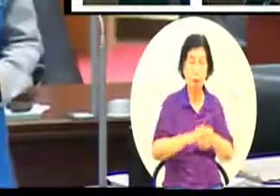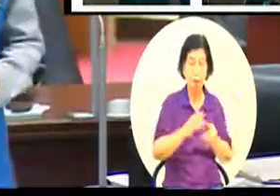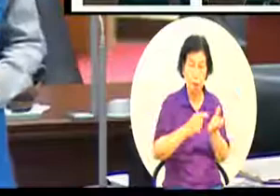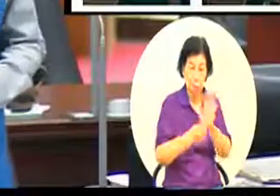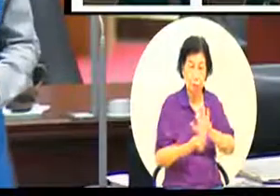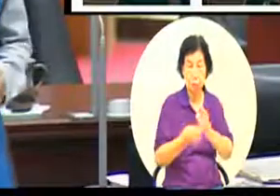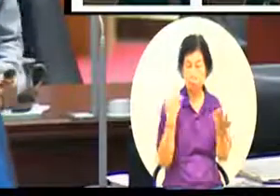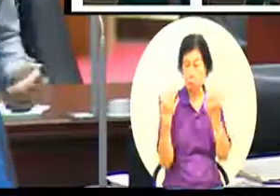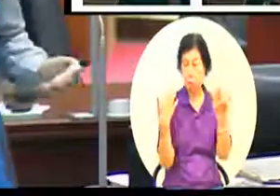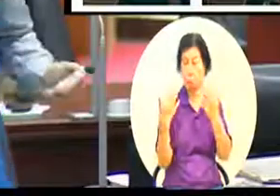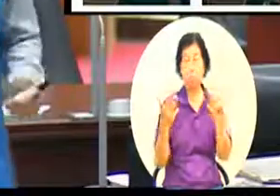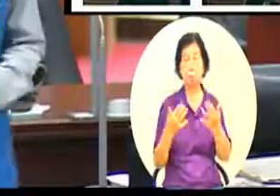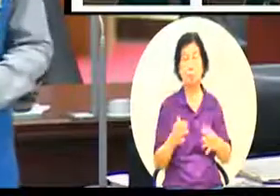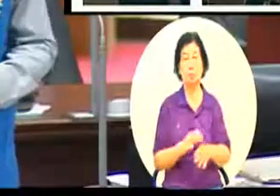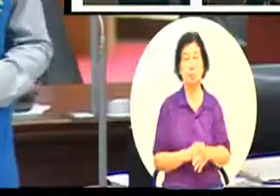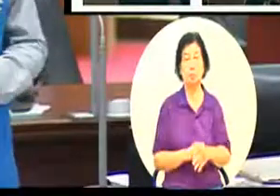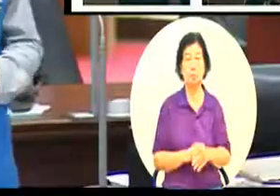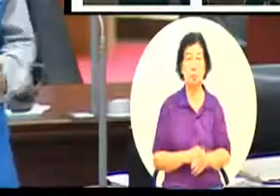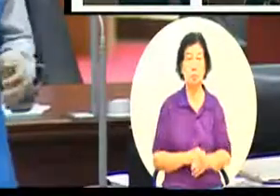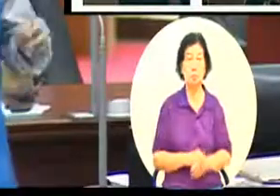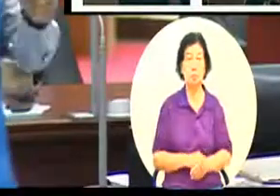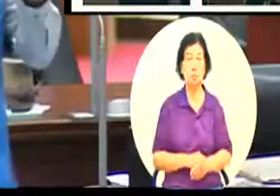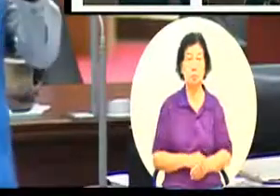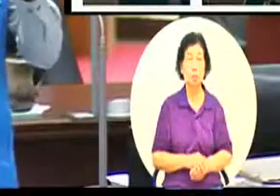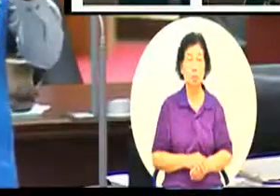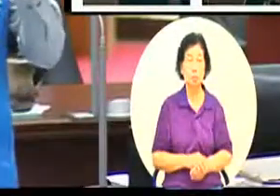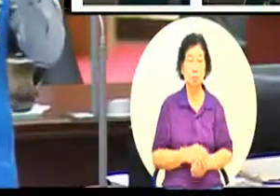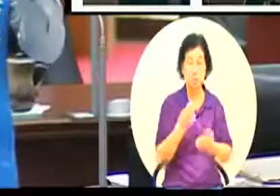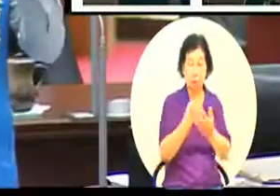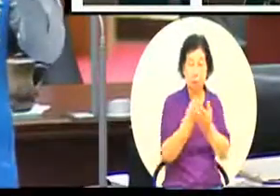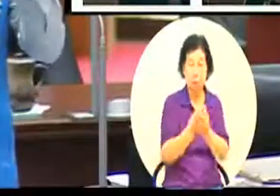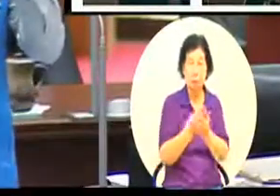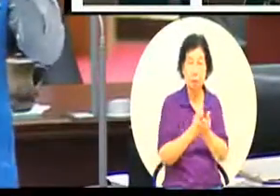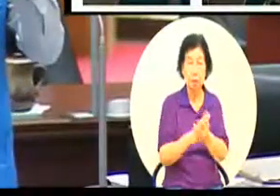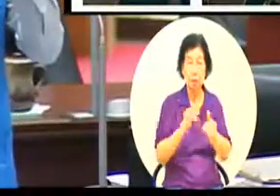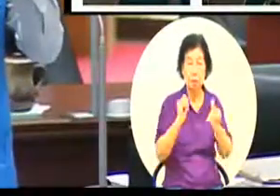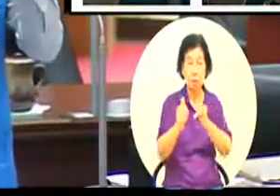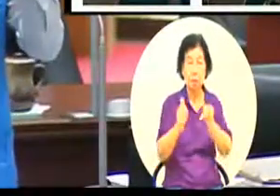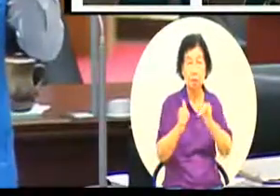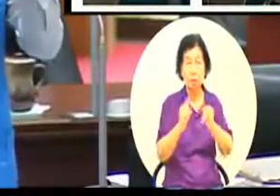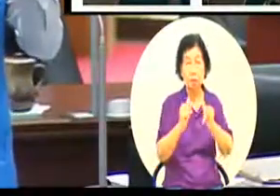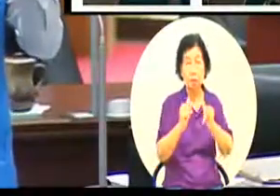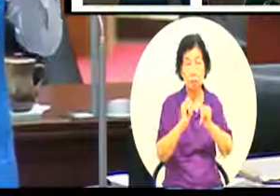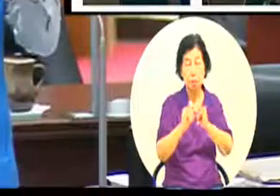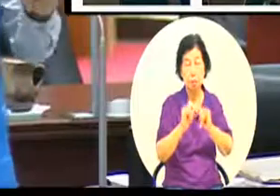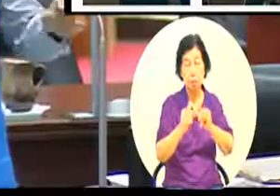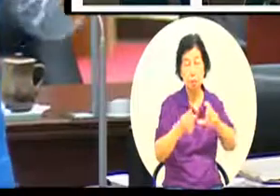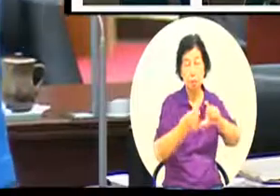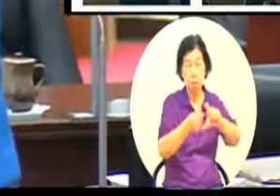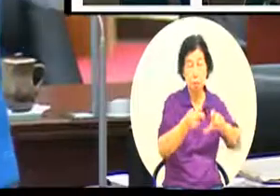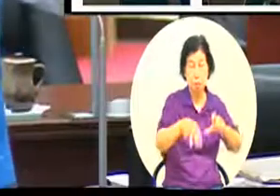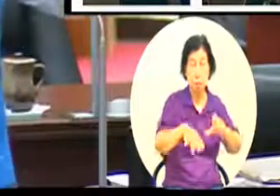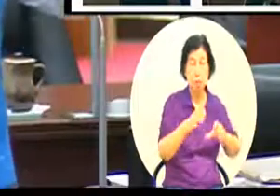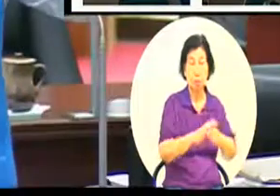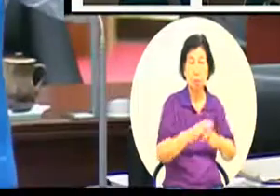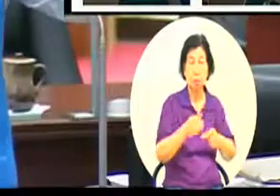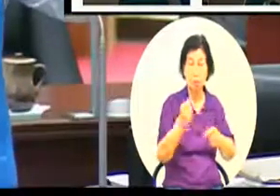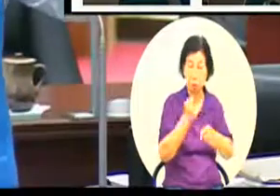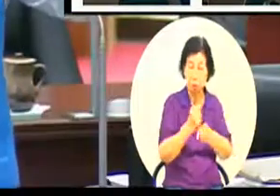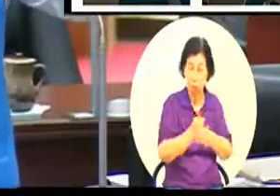个作为啊，也是每一个甚至每一个社区都应该有一个作为啊。针对这个东